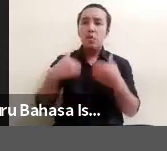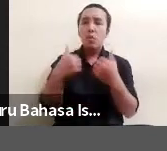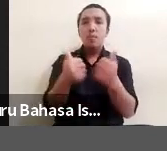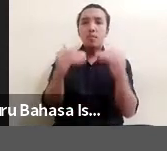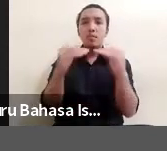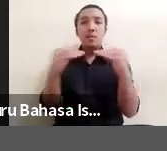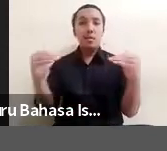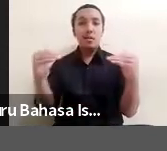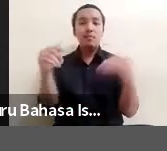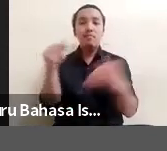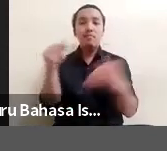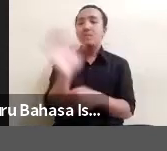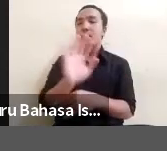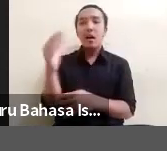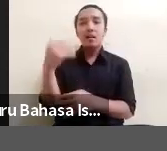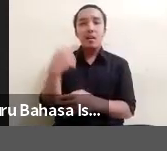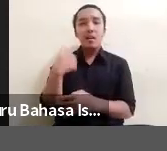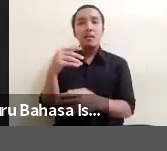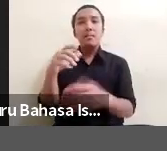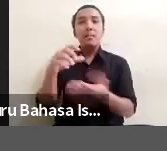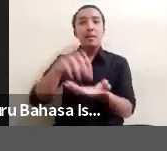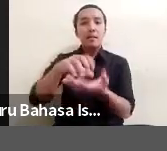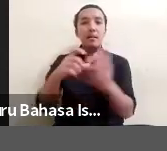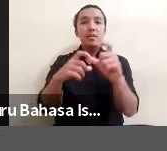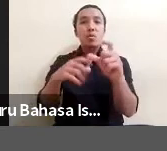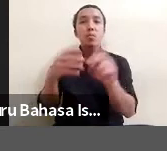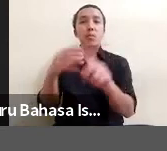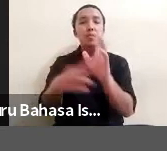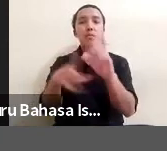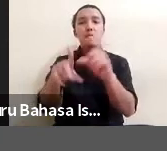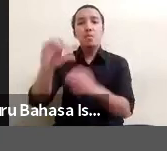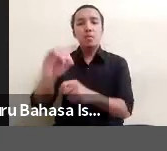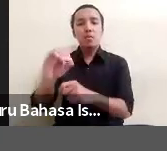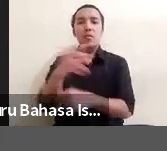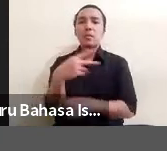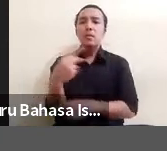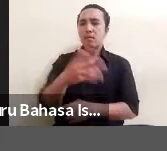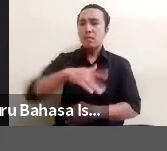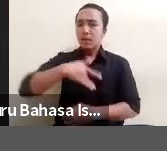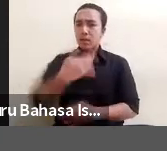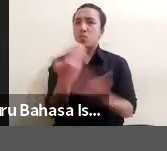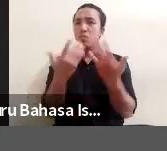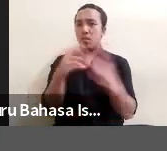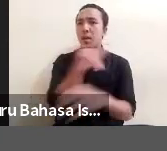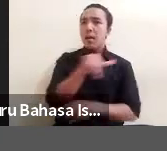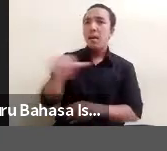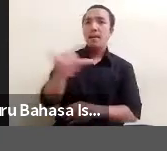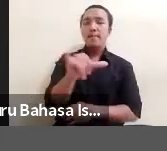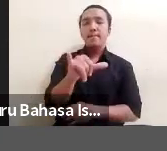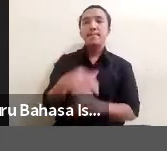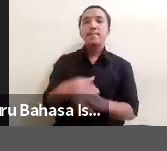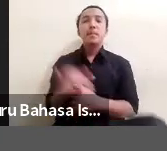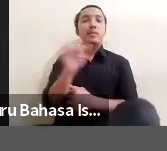di situ Bondo. Kita merasa kita sudah sama dengan lainnya dengan adanya kelompok disabilitas desa, dengan